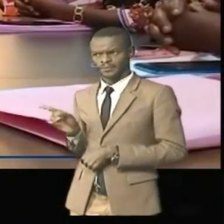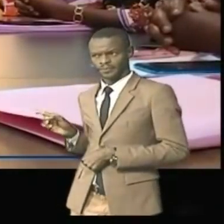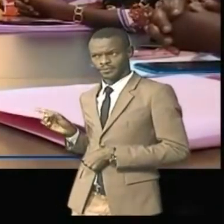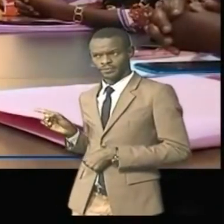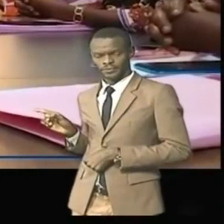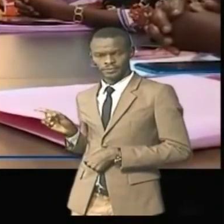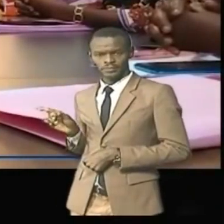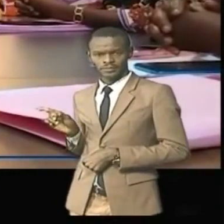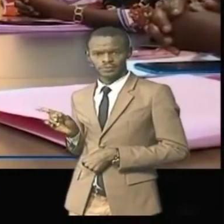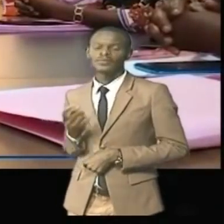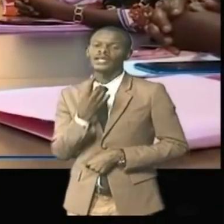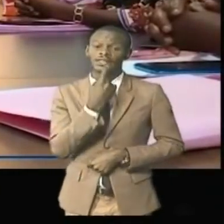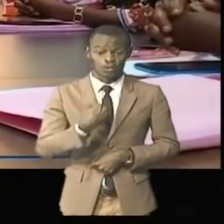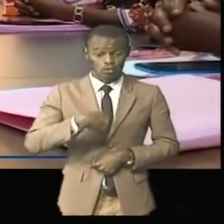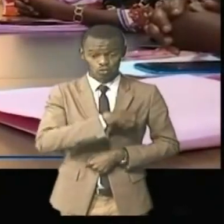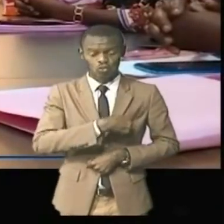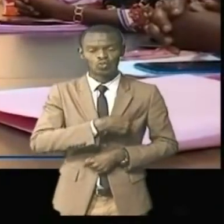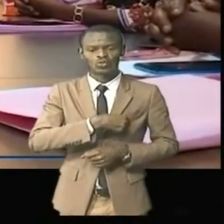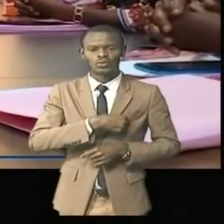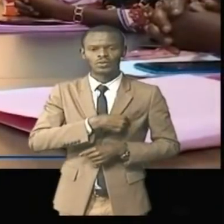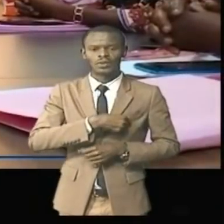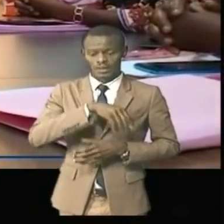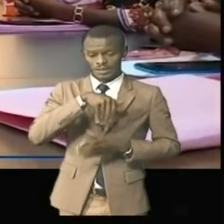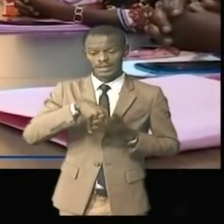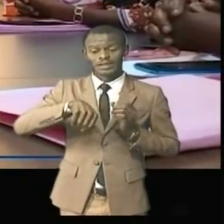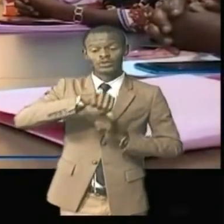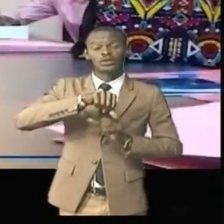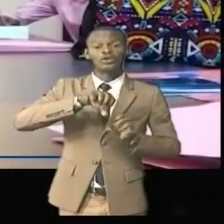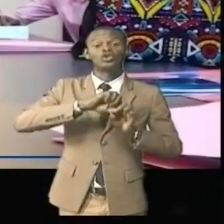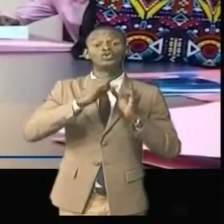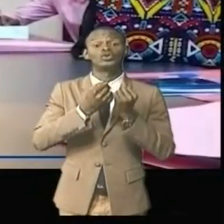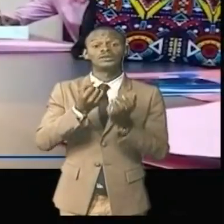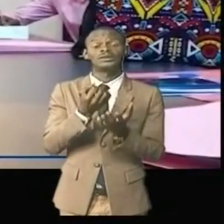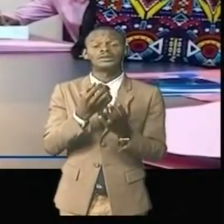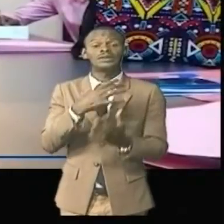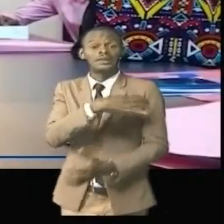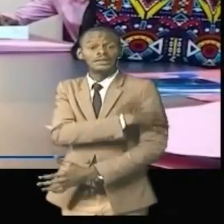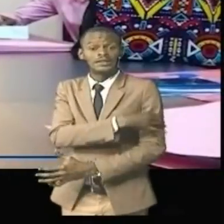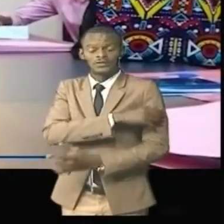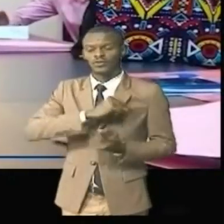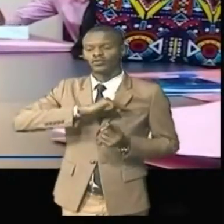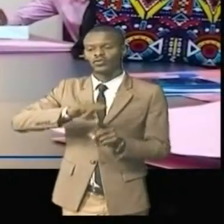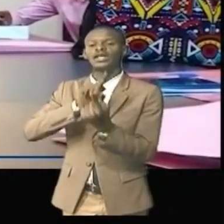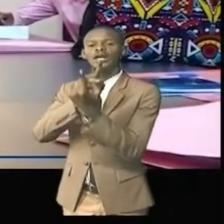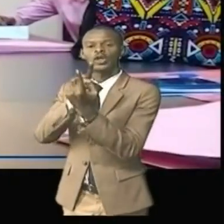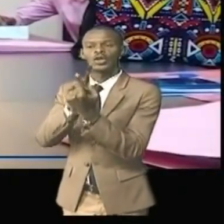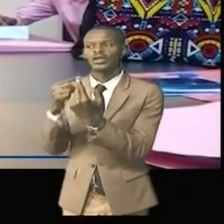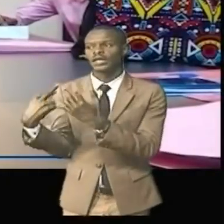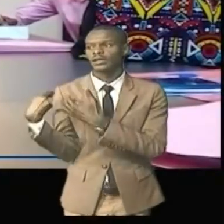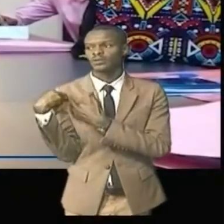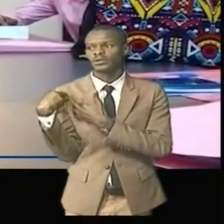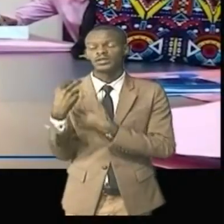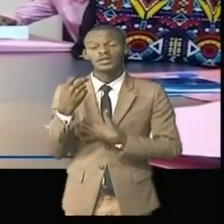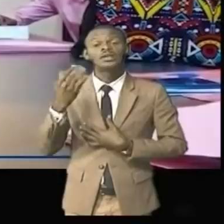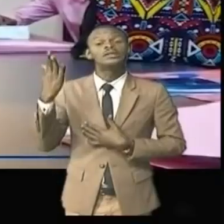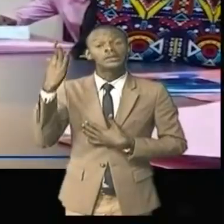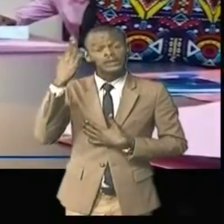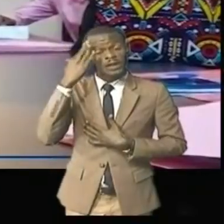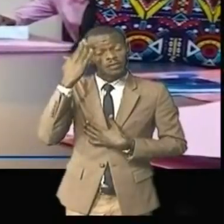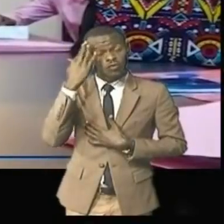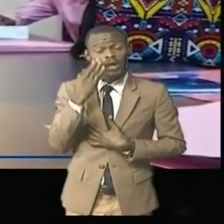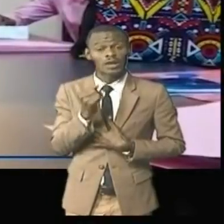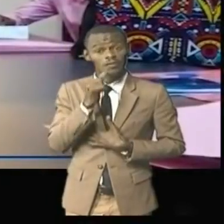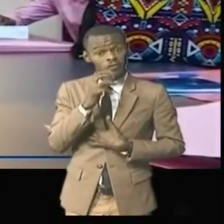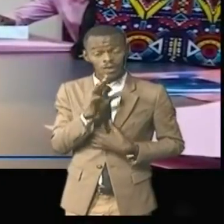d'interpeller les décideurs par rapport aux engagements pris. Mais quand ils font parler des femmes, c'est chaque fois la même